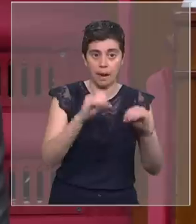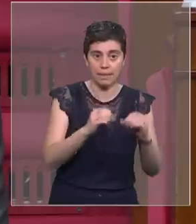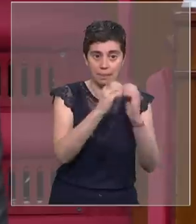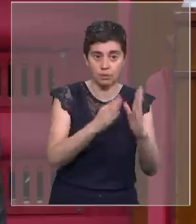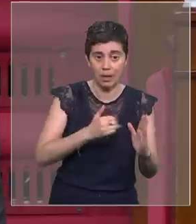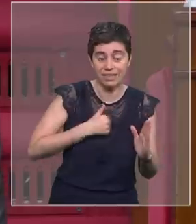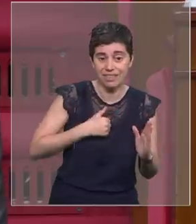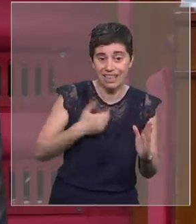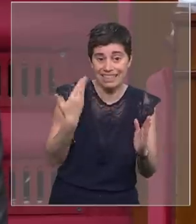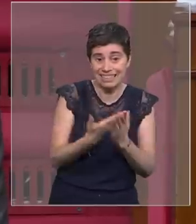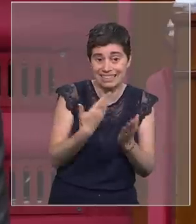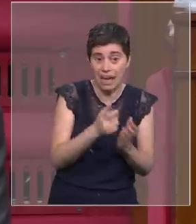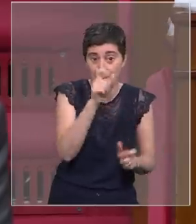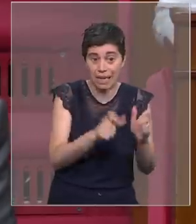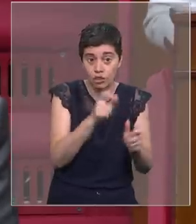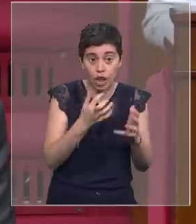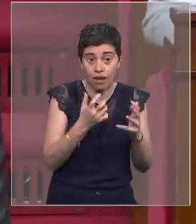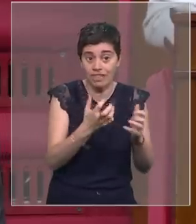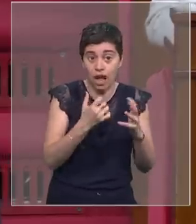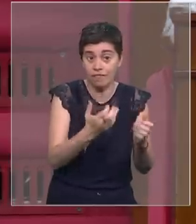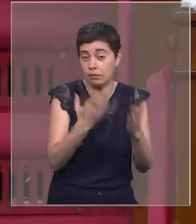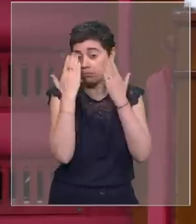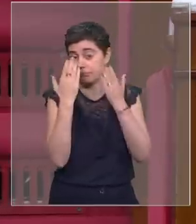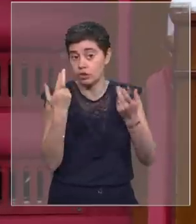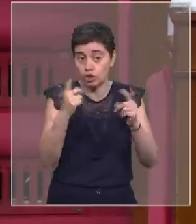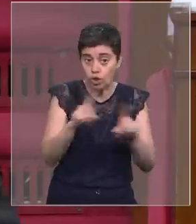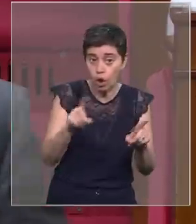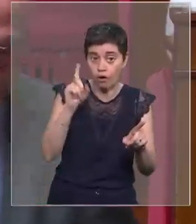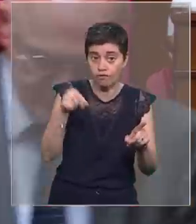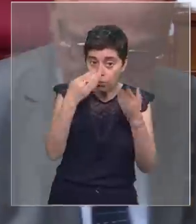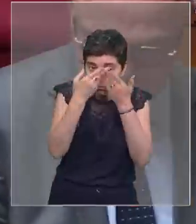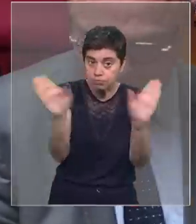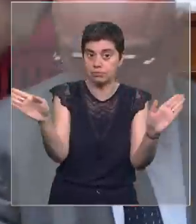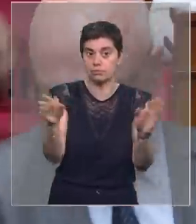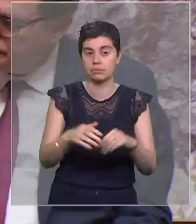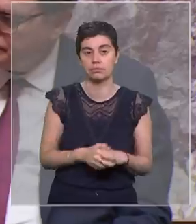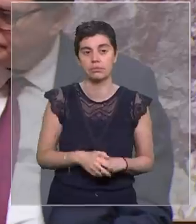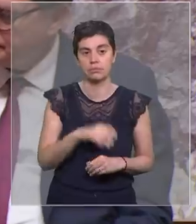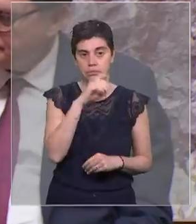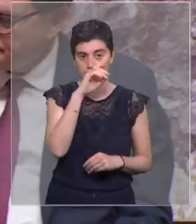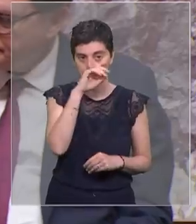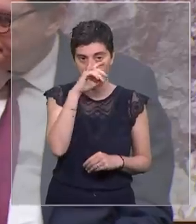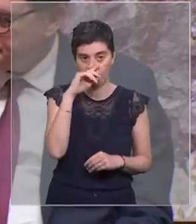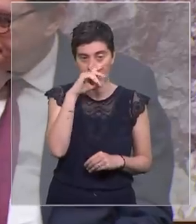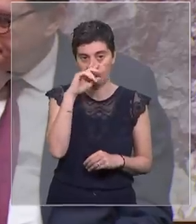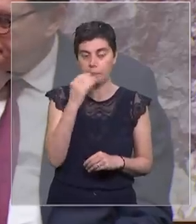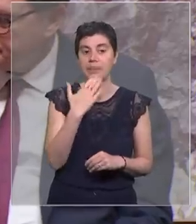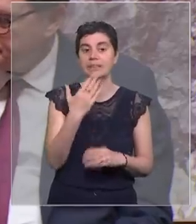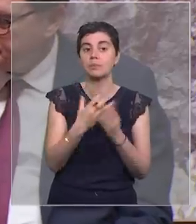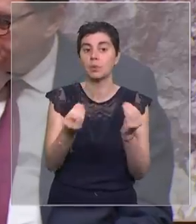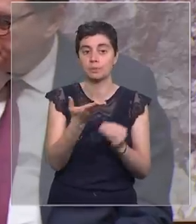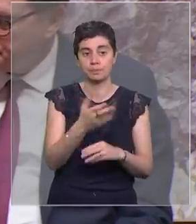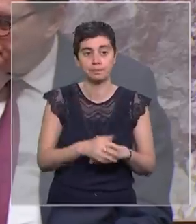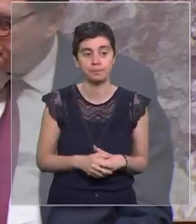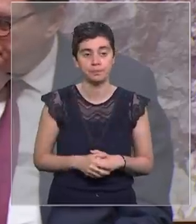Ne niez pas l'aspiration de nos compatriotes. Sortez de votre bulle. Merci beaucoup, mon cher collègue.